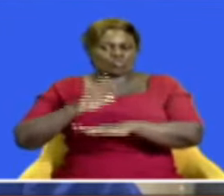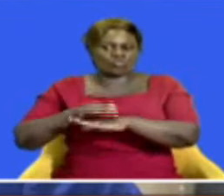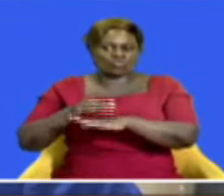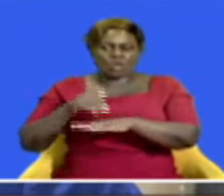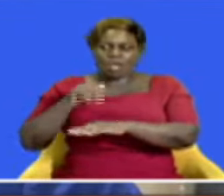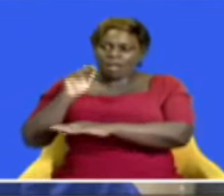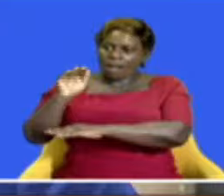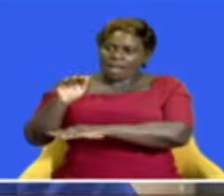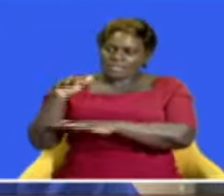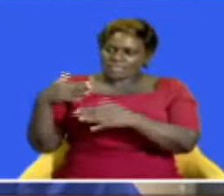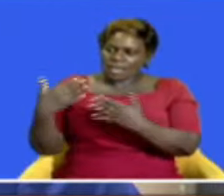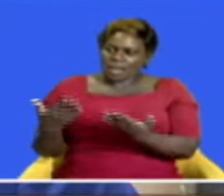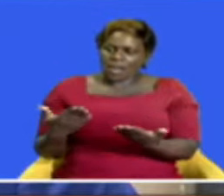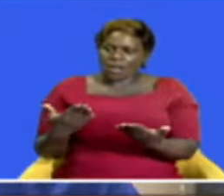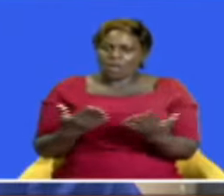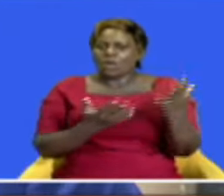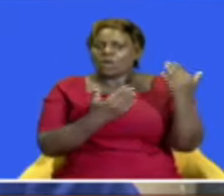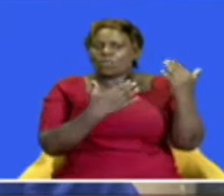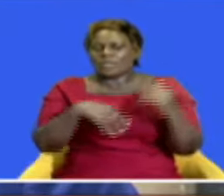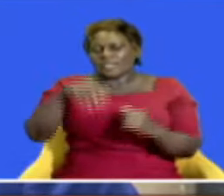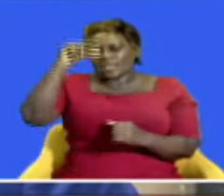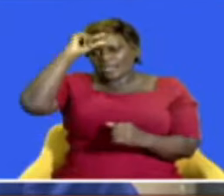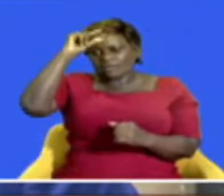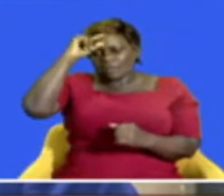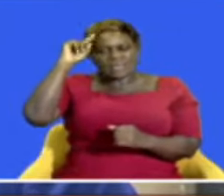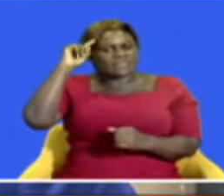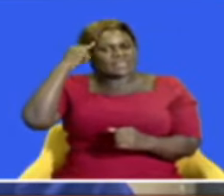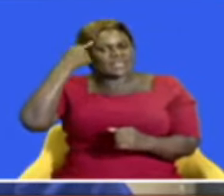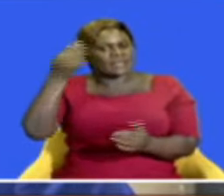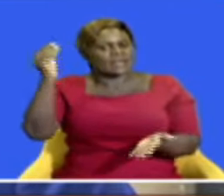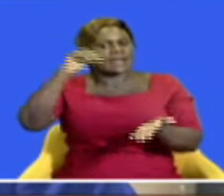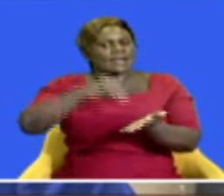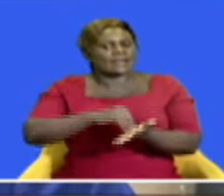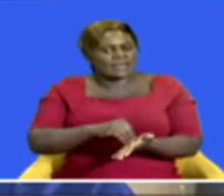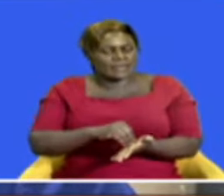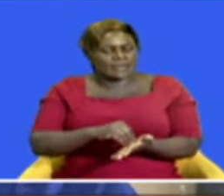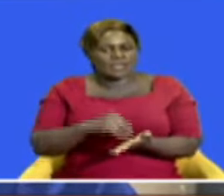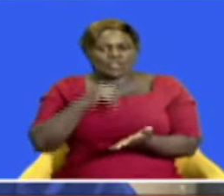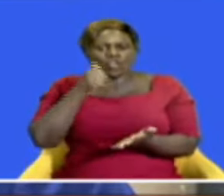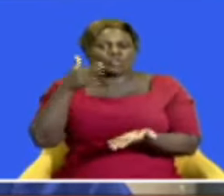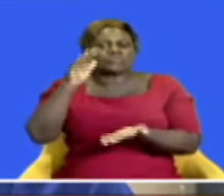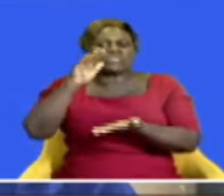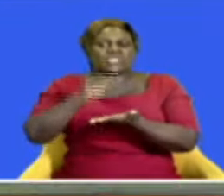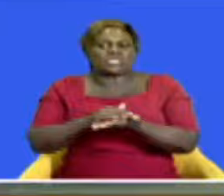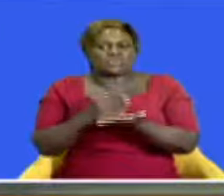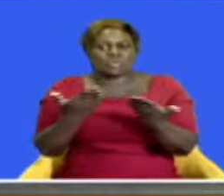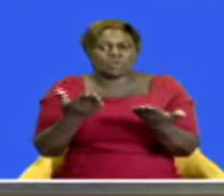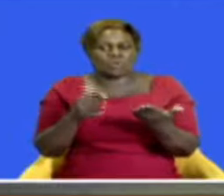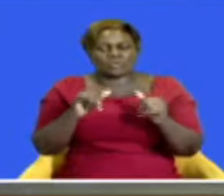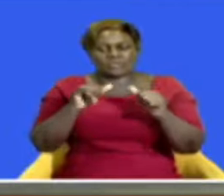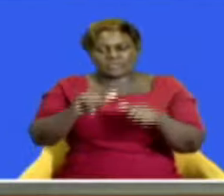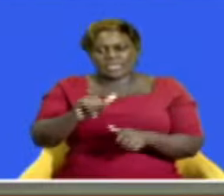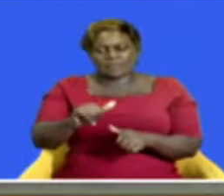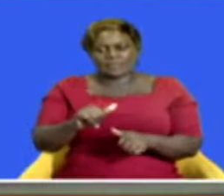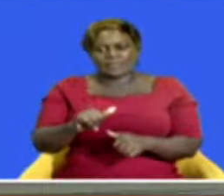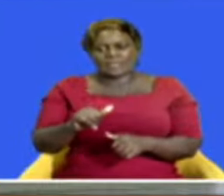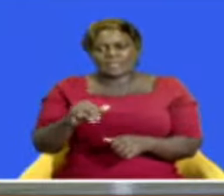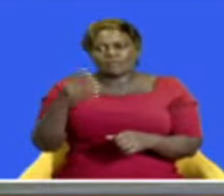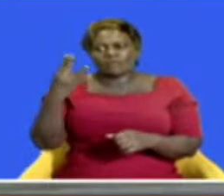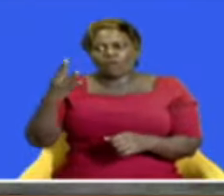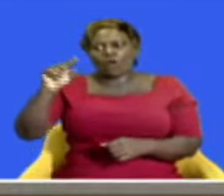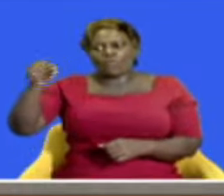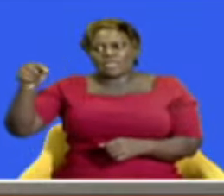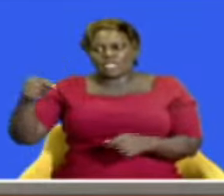appeal is that hopefully government will consider, if not reducing, maintaining it. Takriban wa Kenya milioni